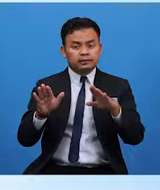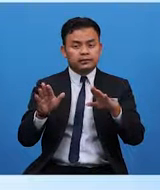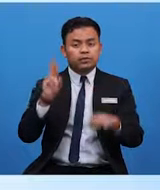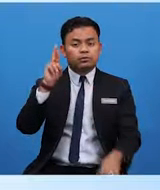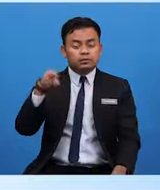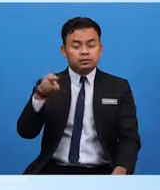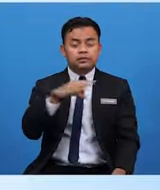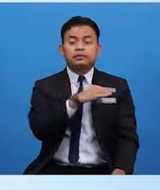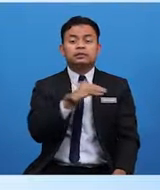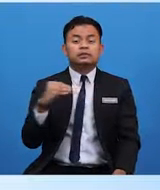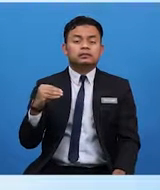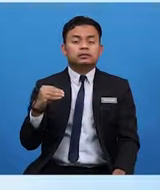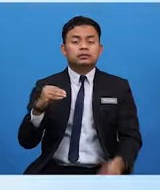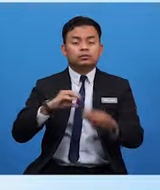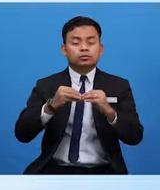bercampur